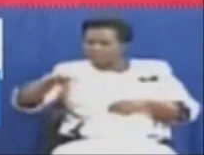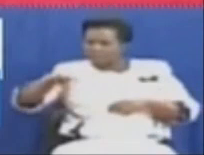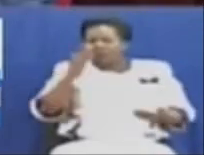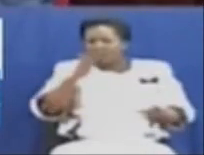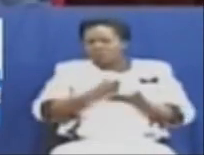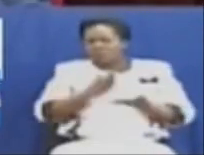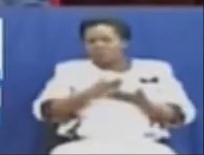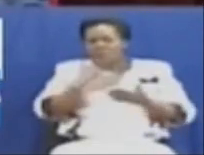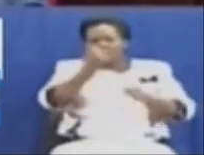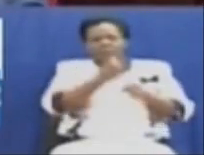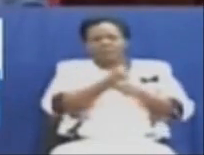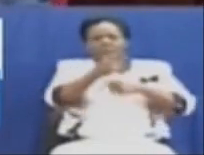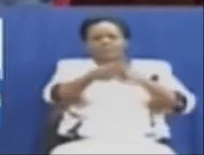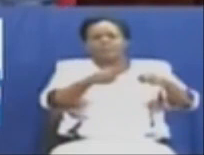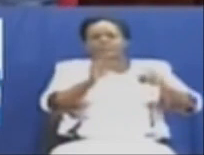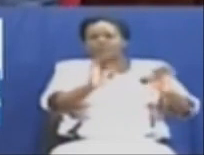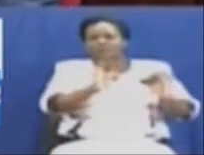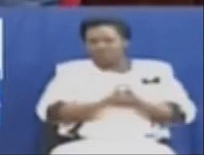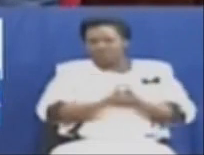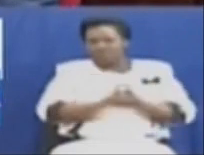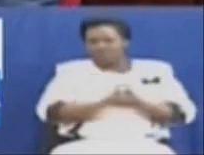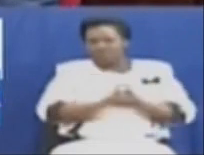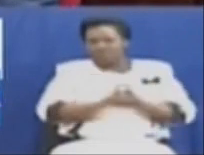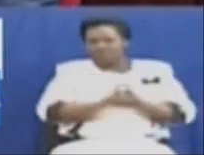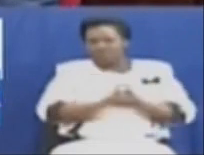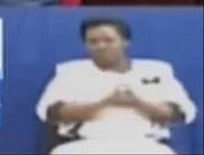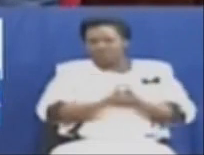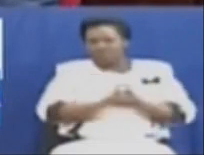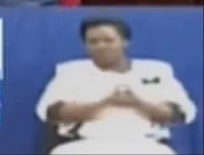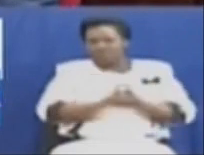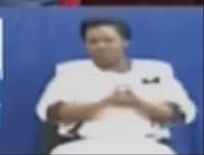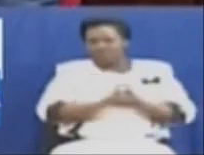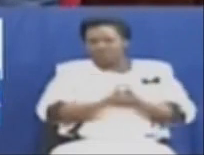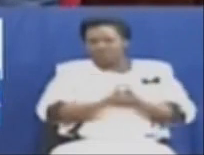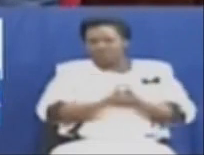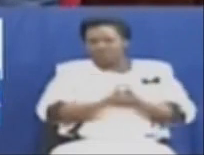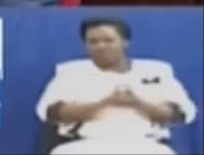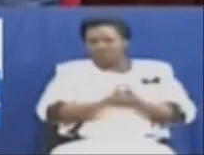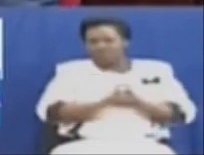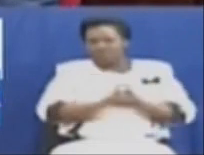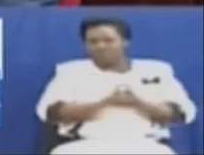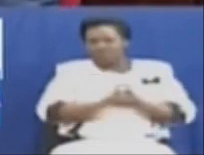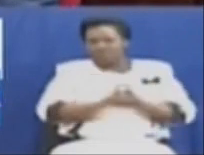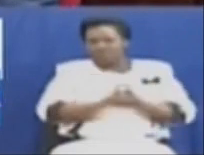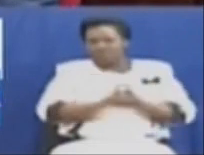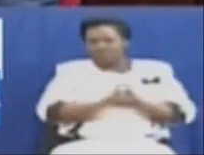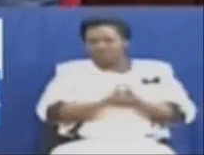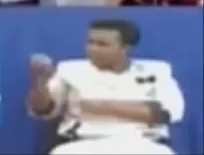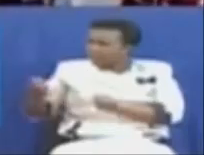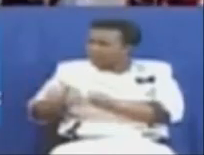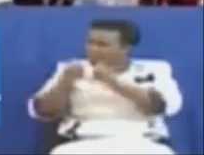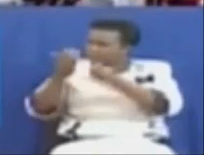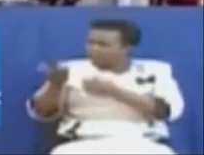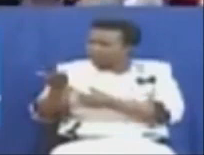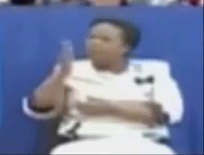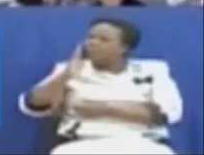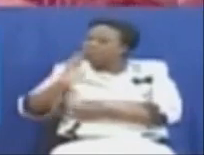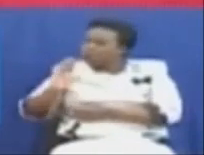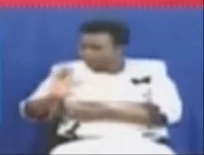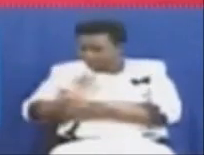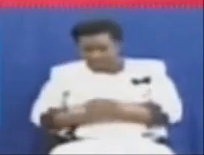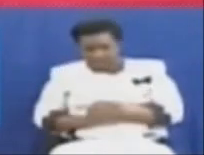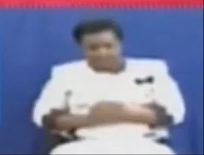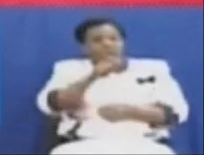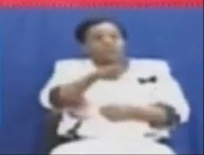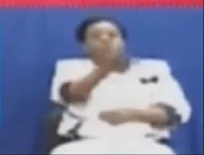mzuri, wakuu wa wilaya, viongozi wa kamati za wilaya, wakuu wa mikoa, kamati za mikoa wanaendelea kushirikiana na wale wote waathirika